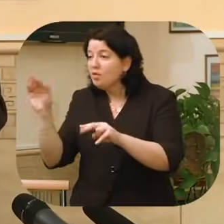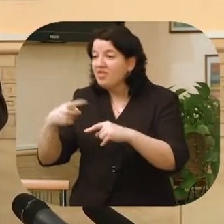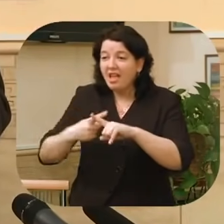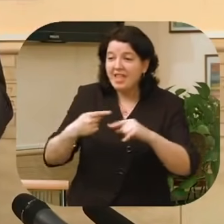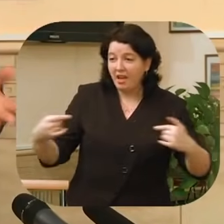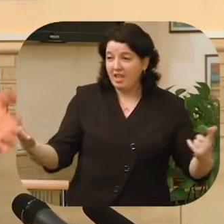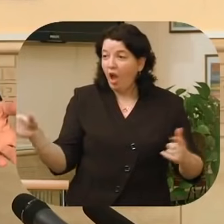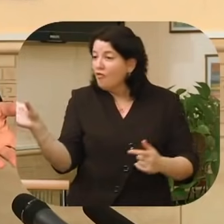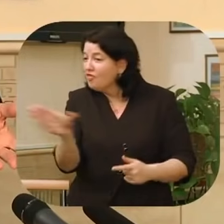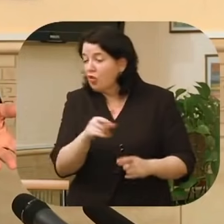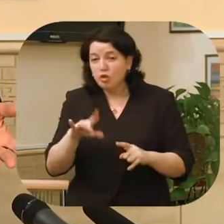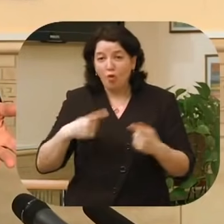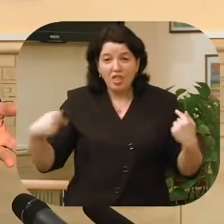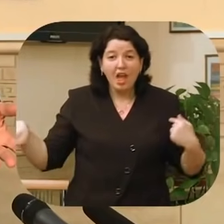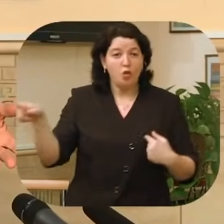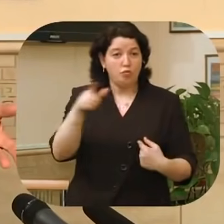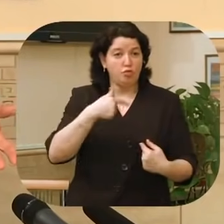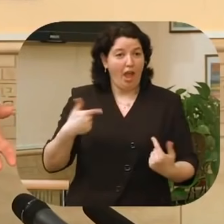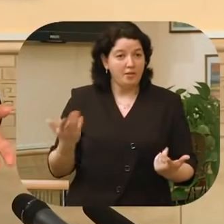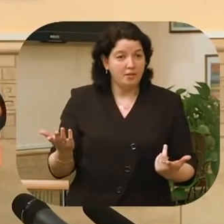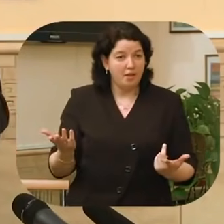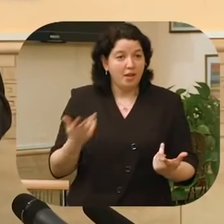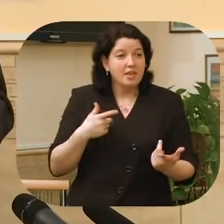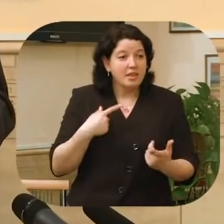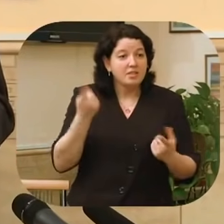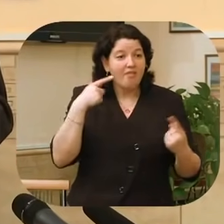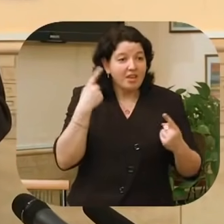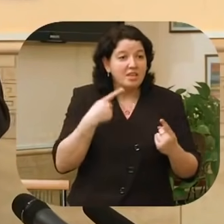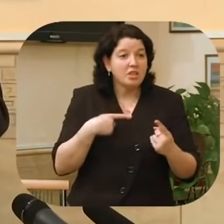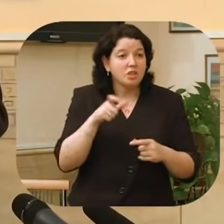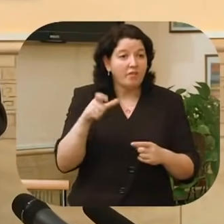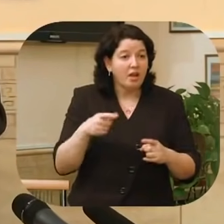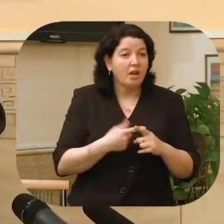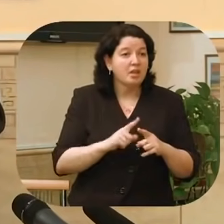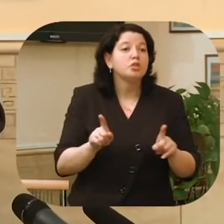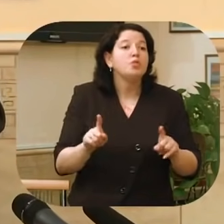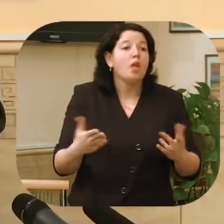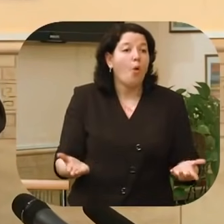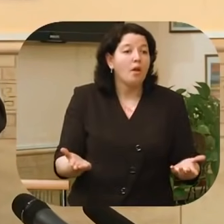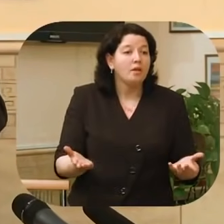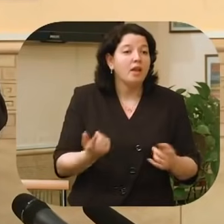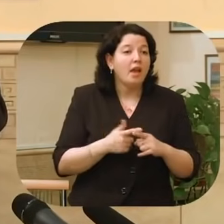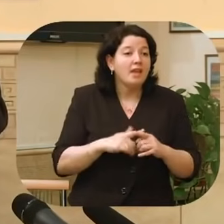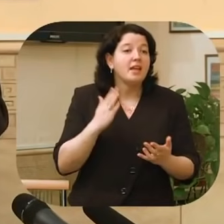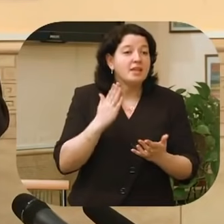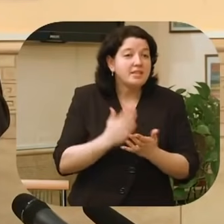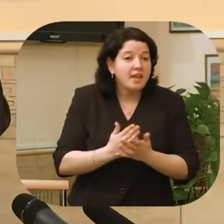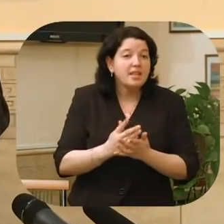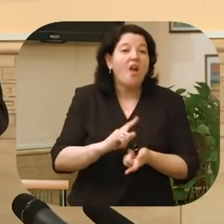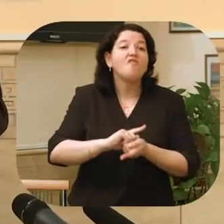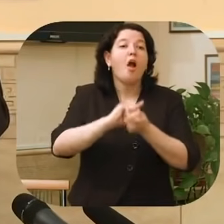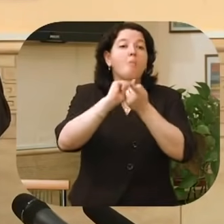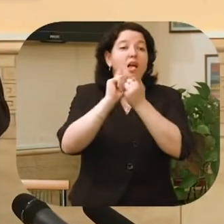техника, все, что нас окружает из творения человека, это что такое? Это есть